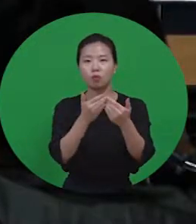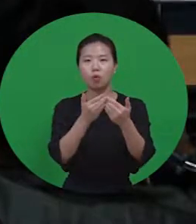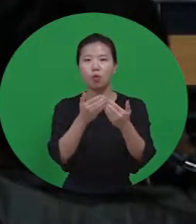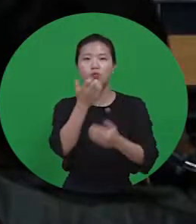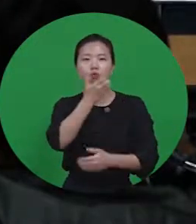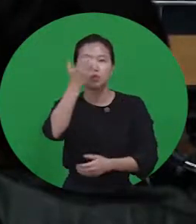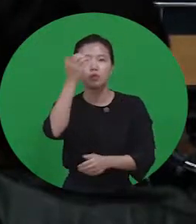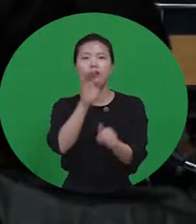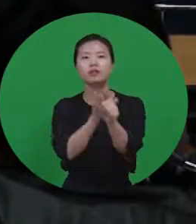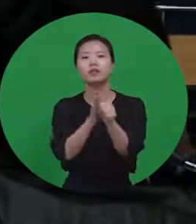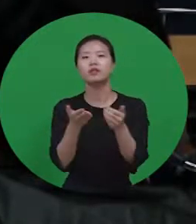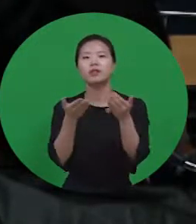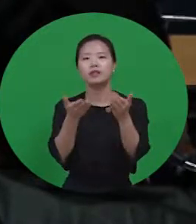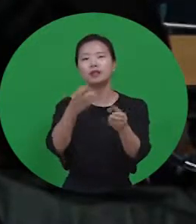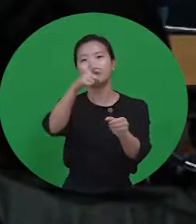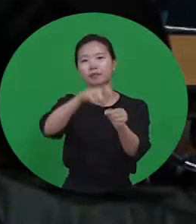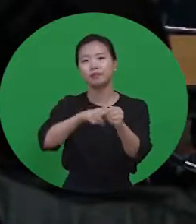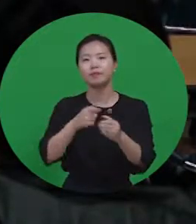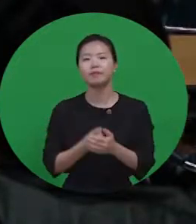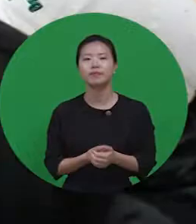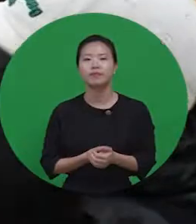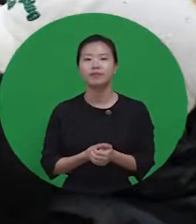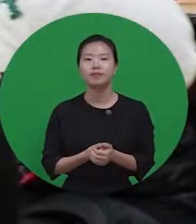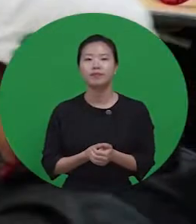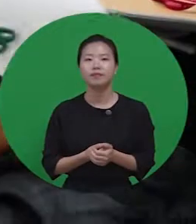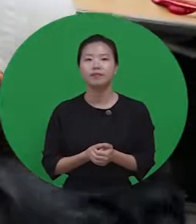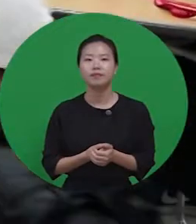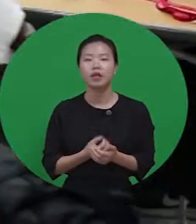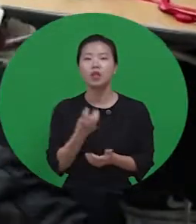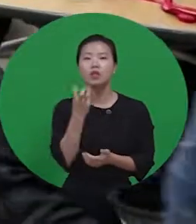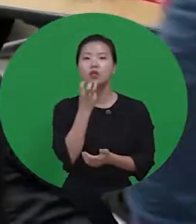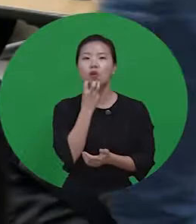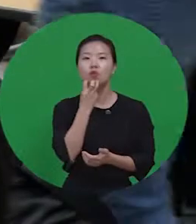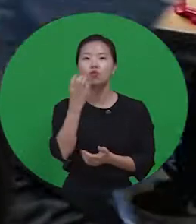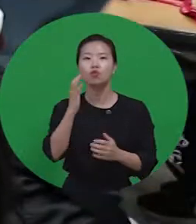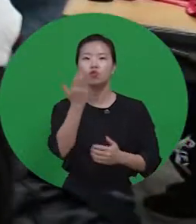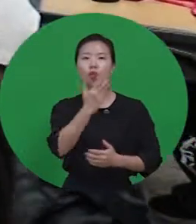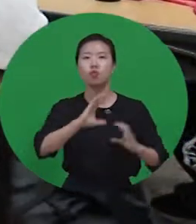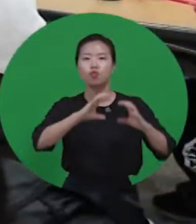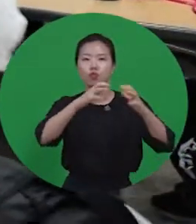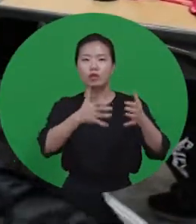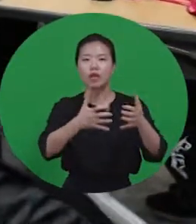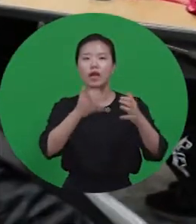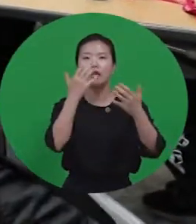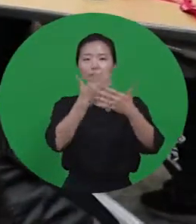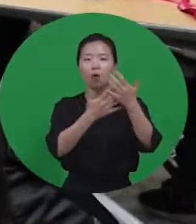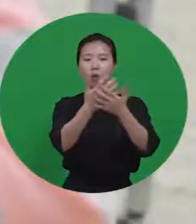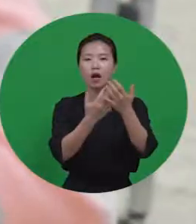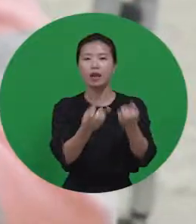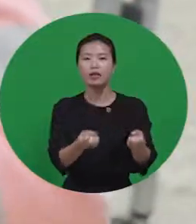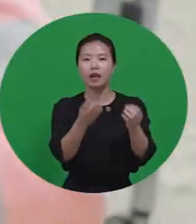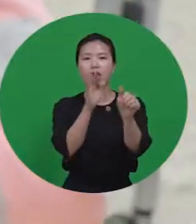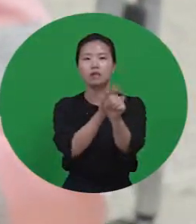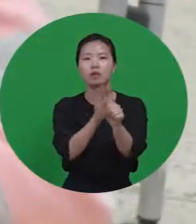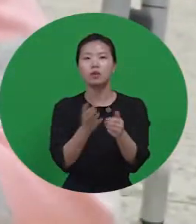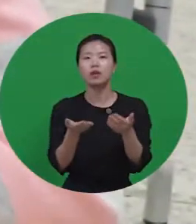있는 권리를 실현시키고자 마련됐는데요. 서울구로국제 어린이 영화제가 지원한